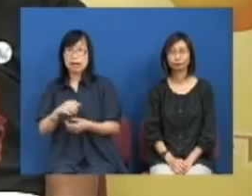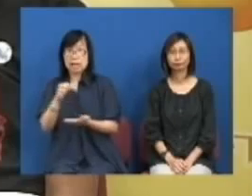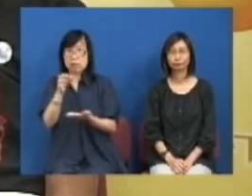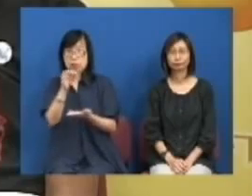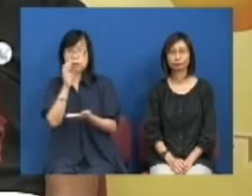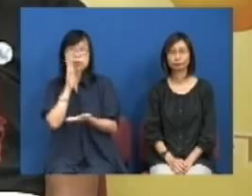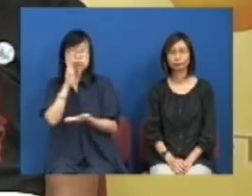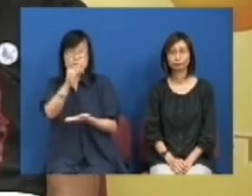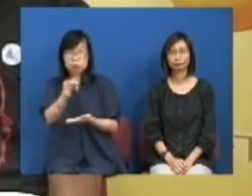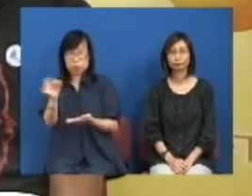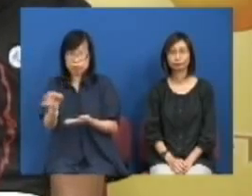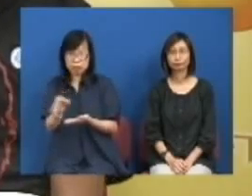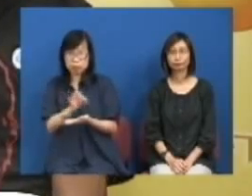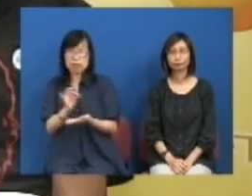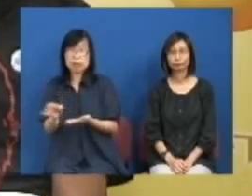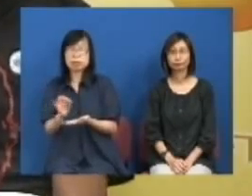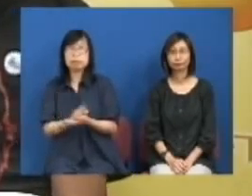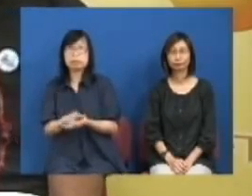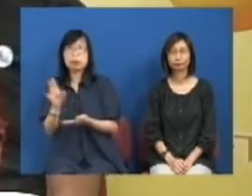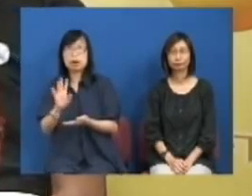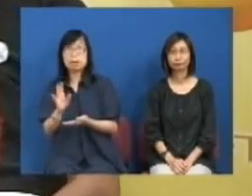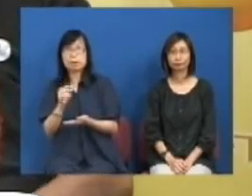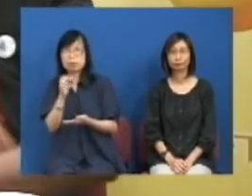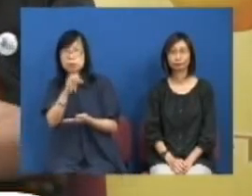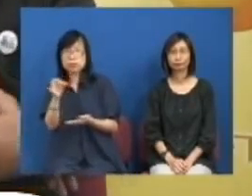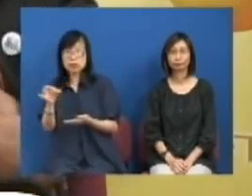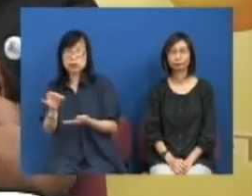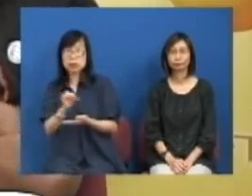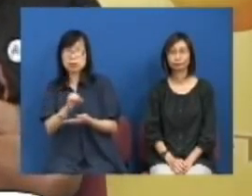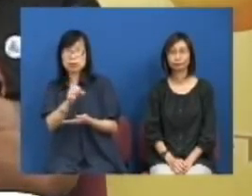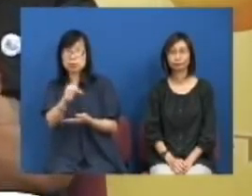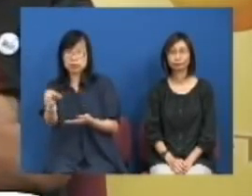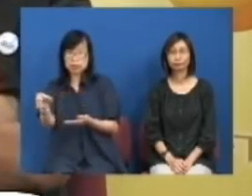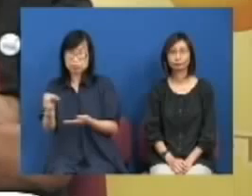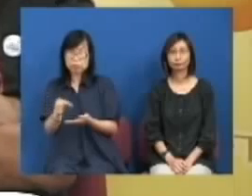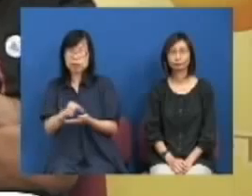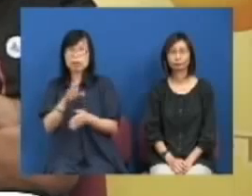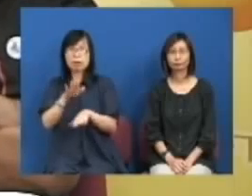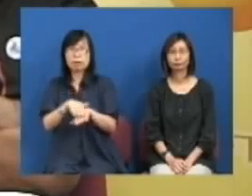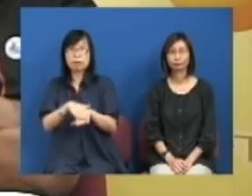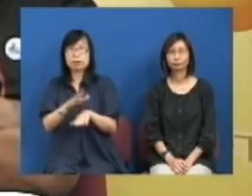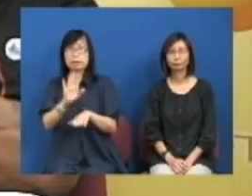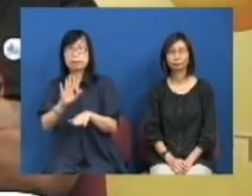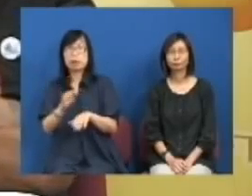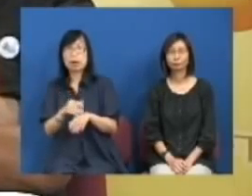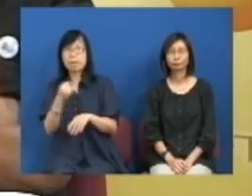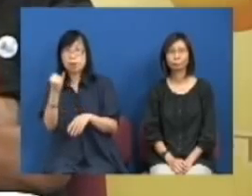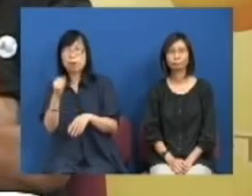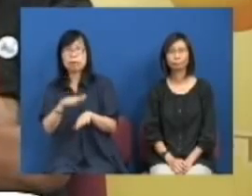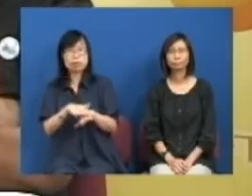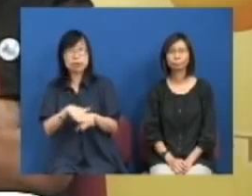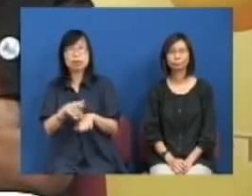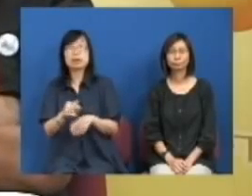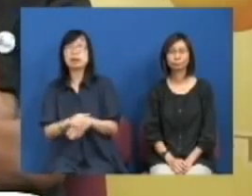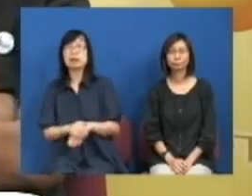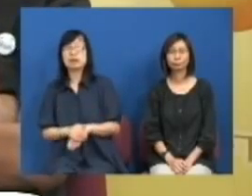未必說你覺得是棋子就不用做事的，因為其實那盤棋不是你擺低的，殘局不是你擺低，你可以有權拆有